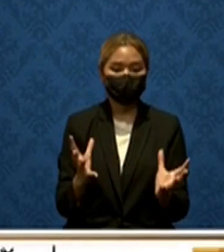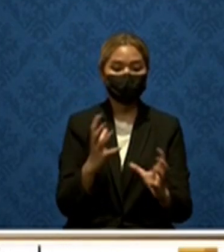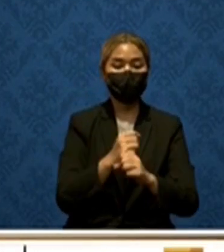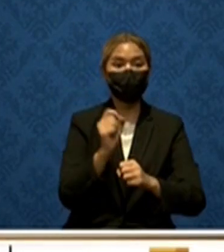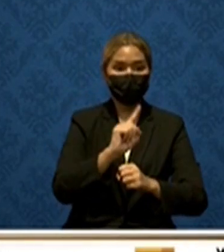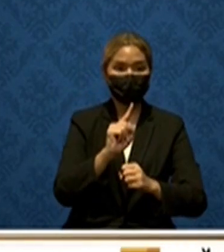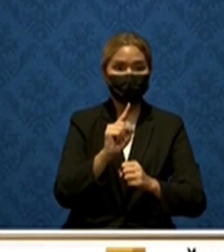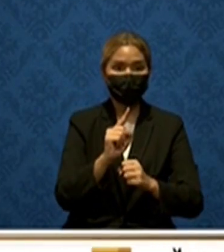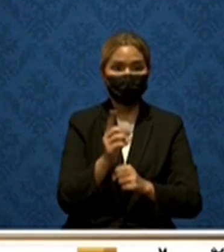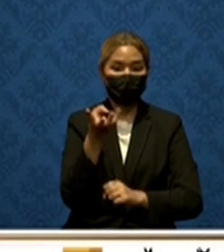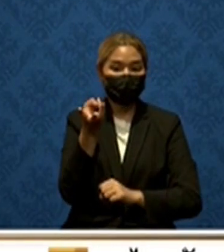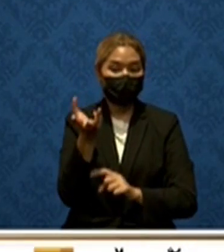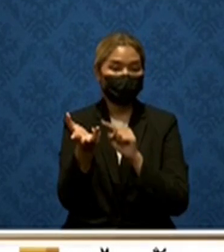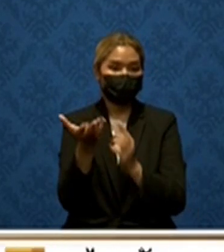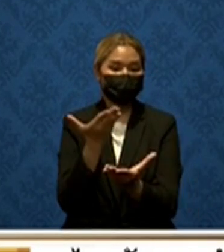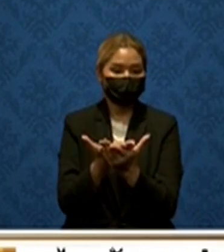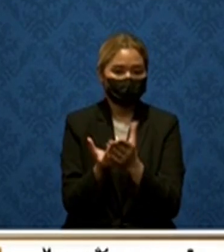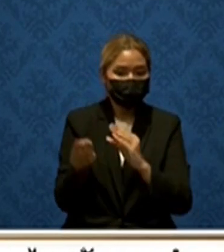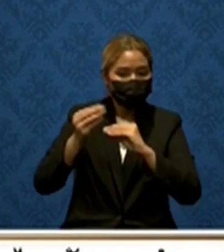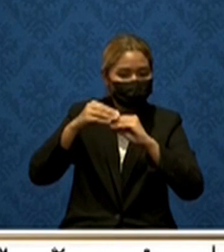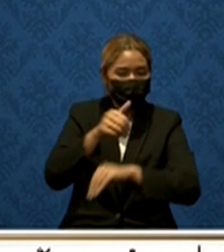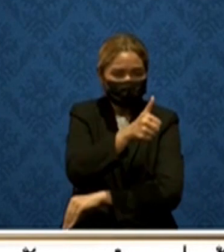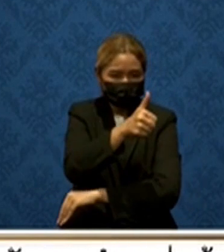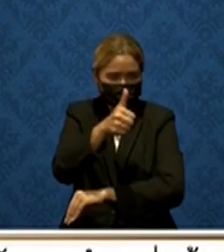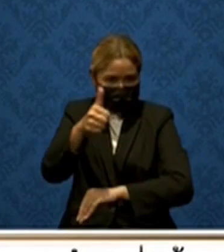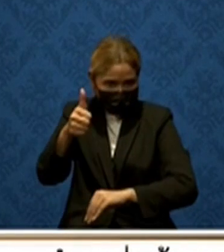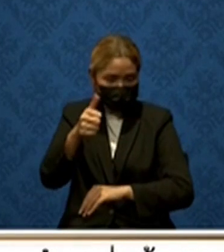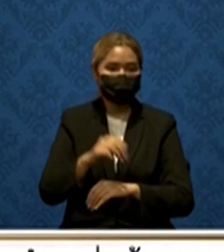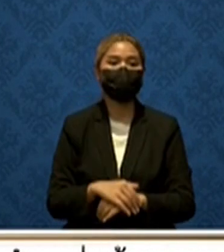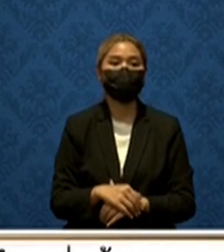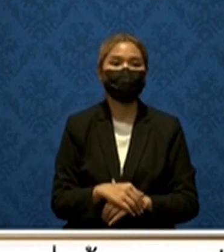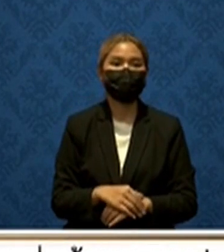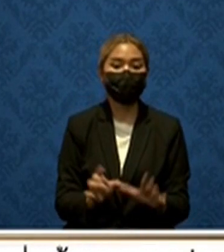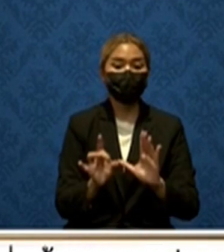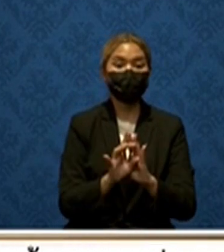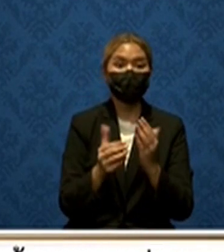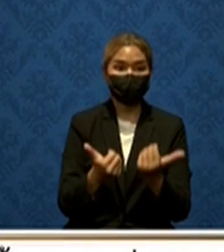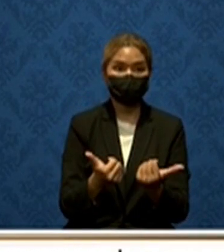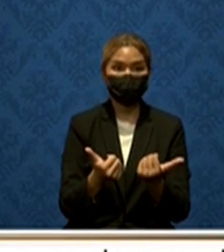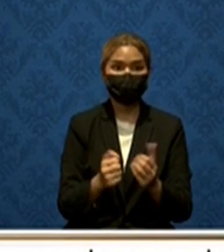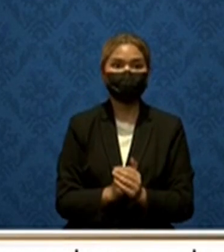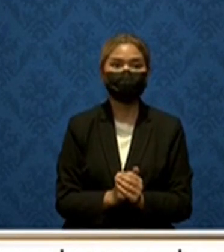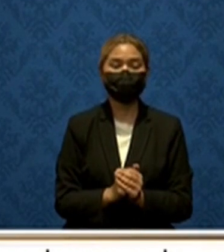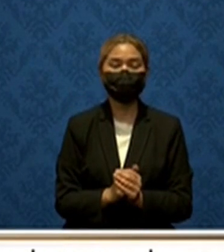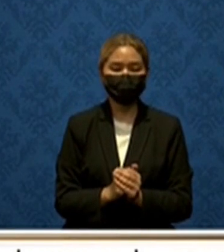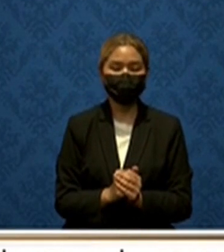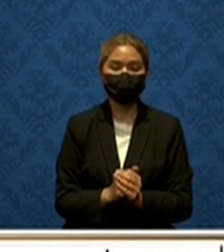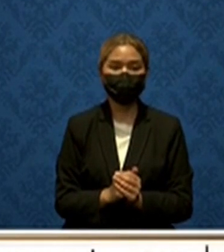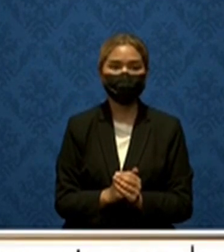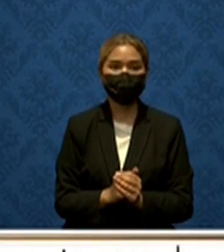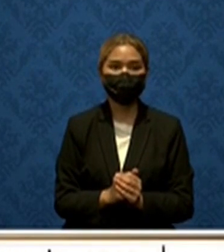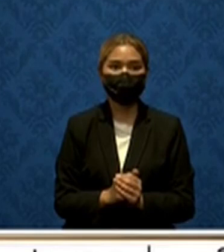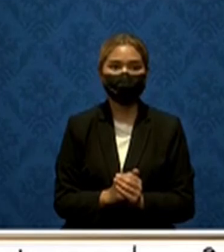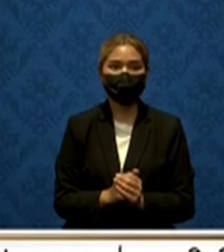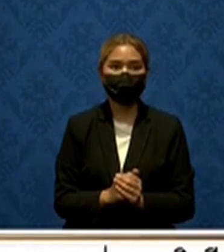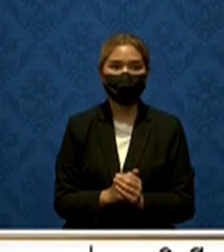จะช่วยให้ราคาข้าวดีข้นไปอีกและสุดทายเรอง Soft Power ครั ท่านประทานครับท